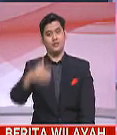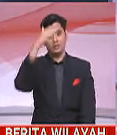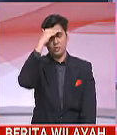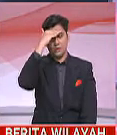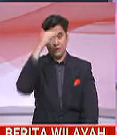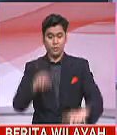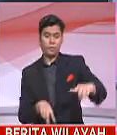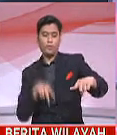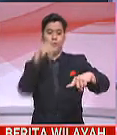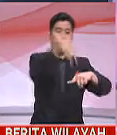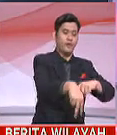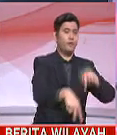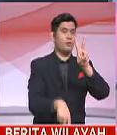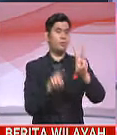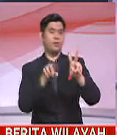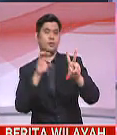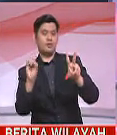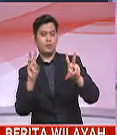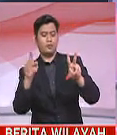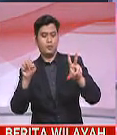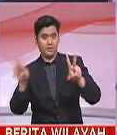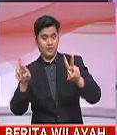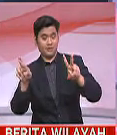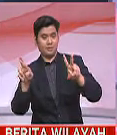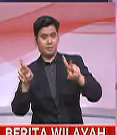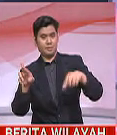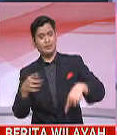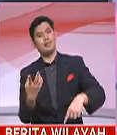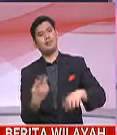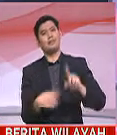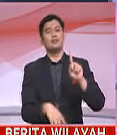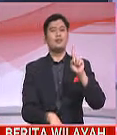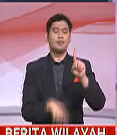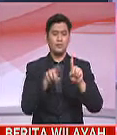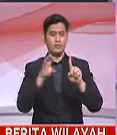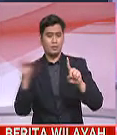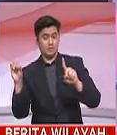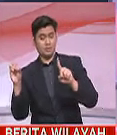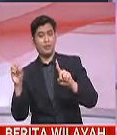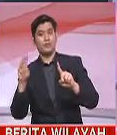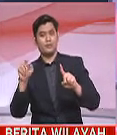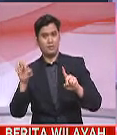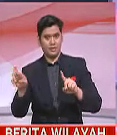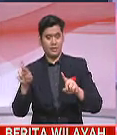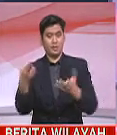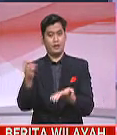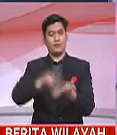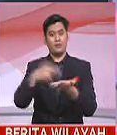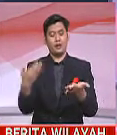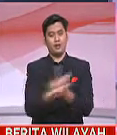setinggi 2.20 meter lebih 0.01 meter untuk mencipta rekod baharu di